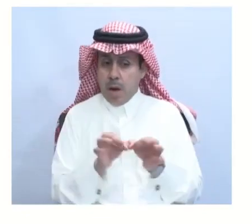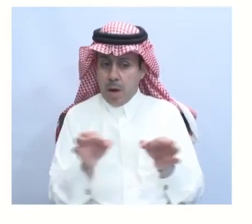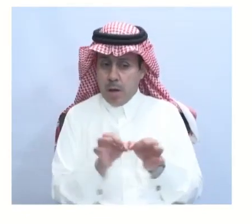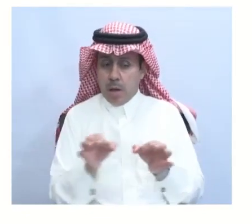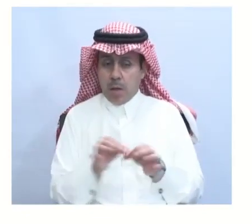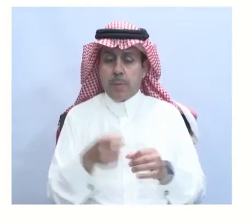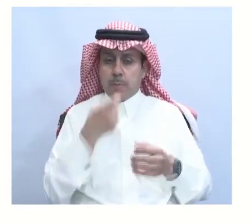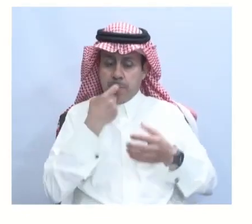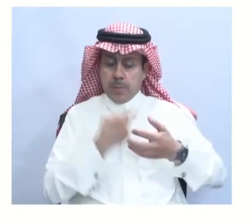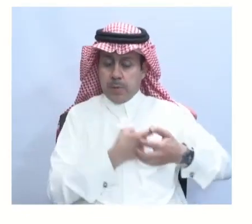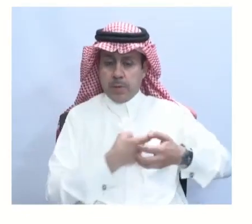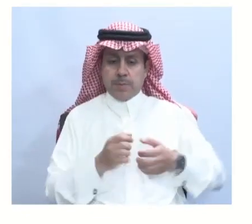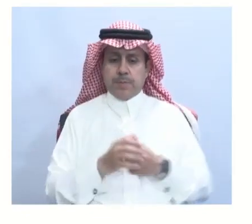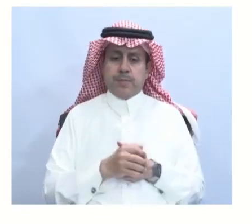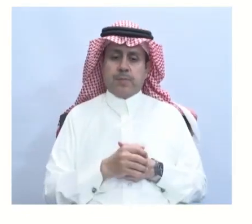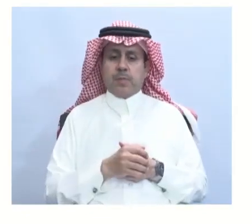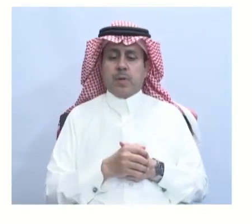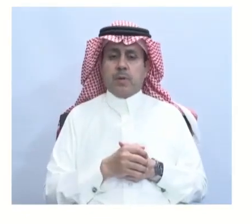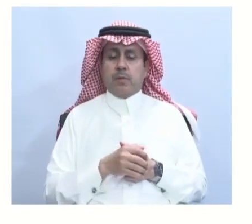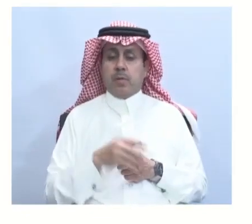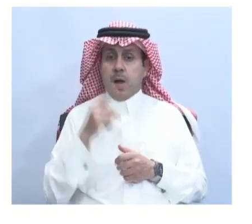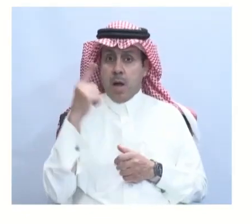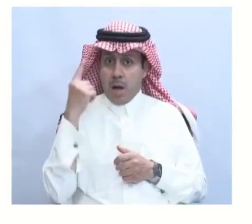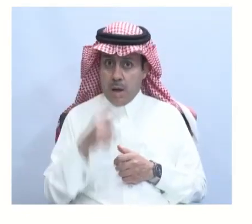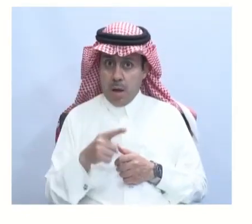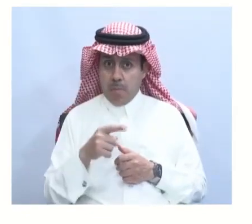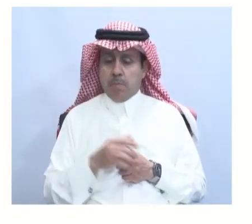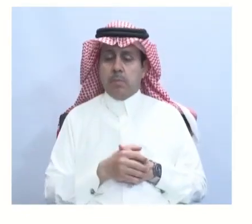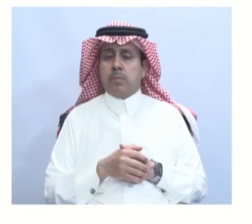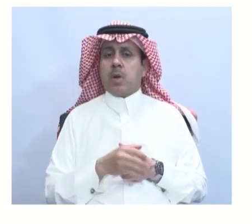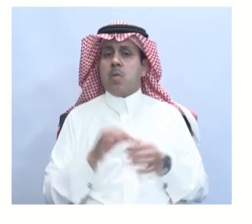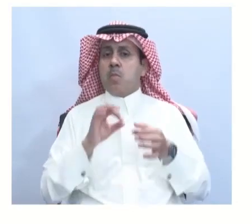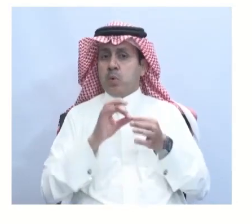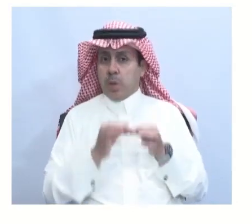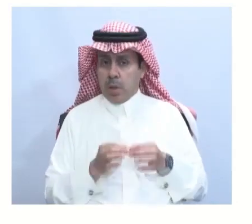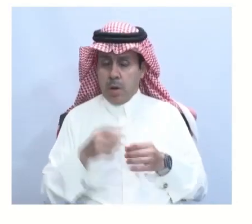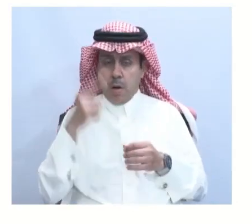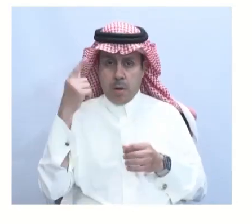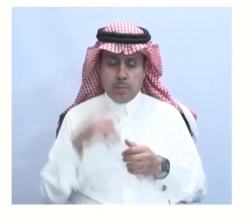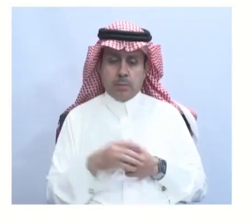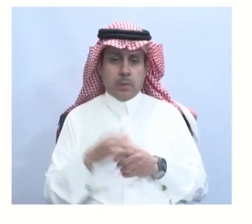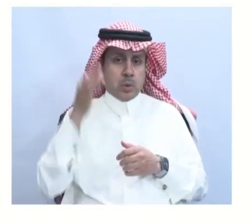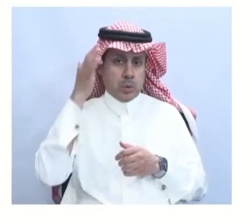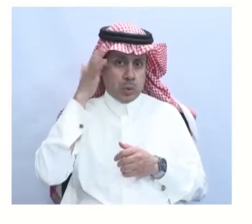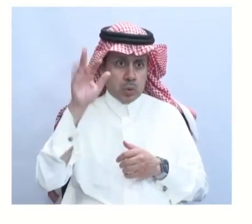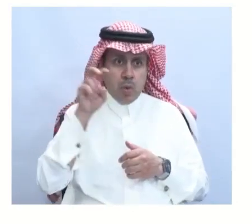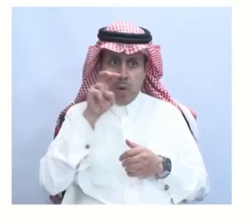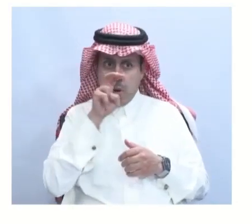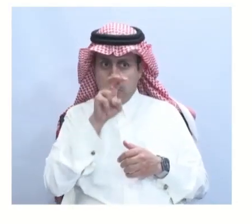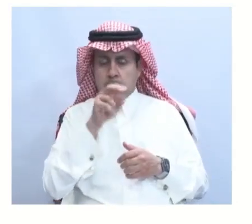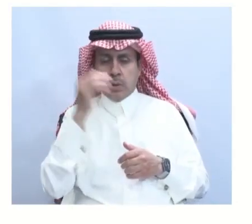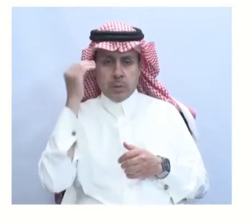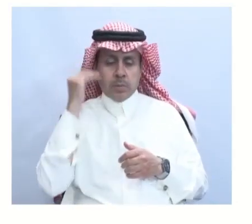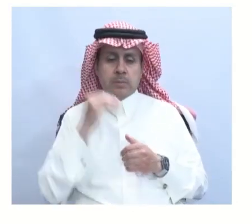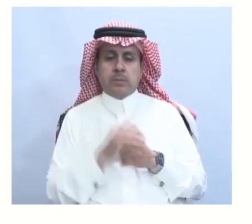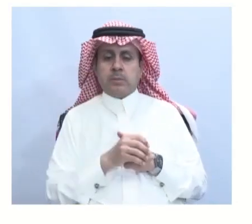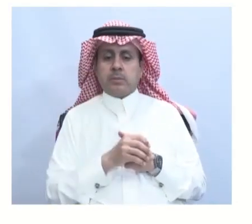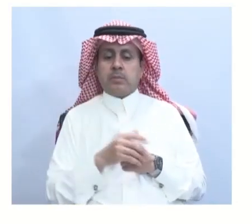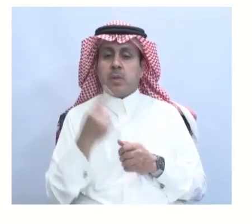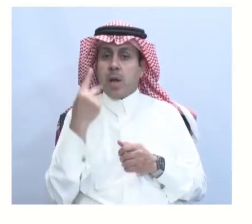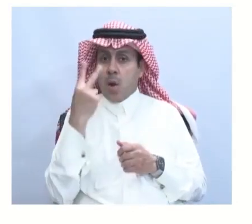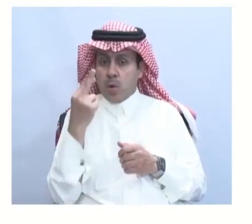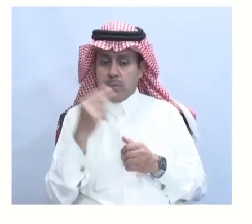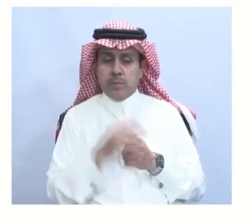الرضاع هناك احكام مت لقه في المحرم وهي يجوز النظر الى هذه المراه والخلوه